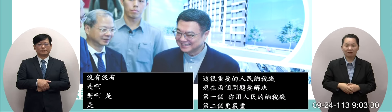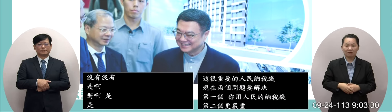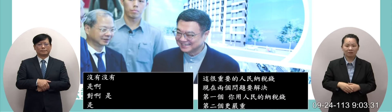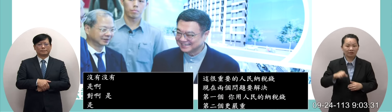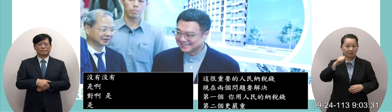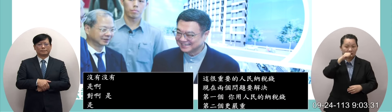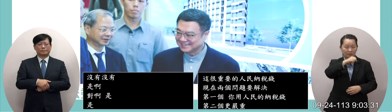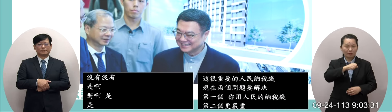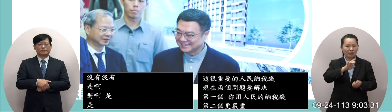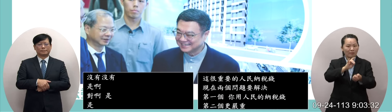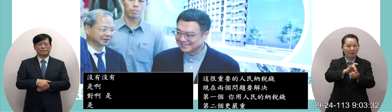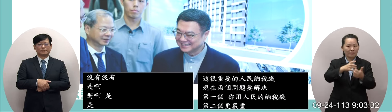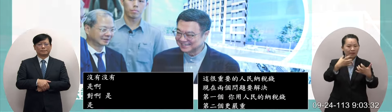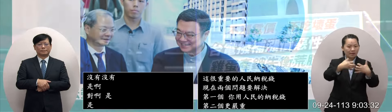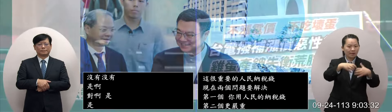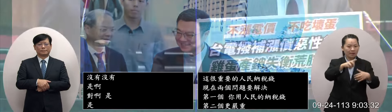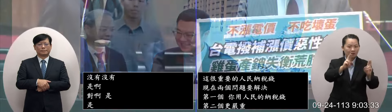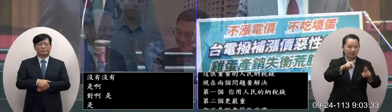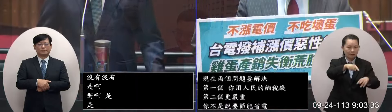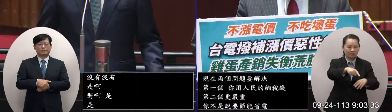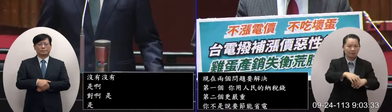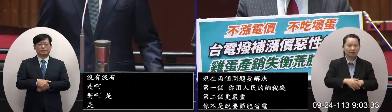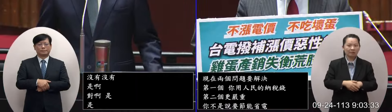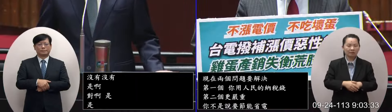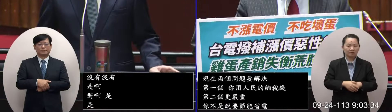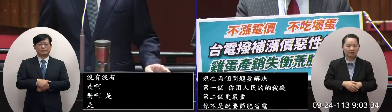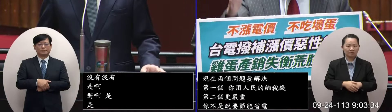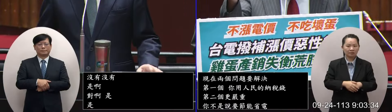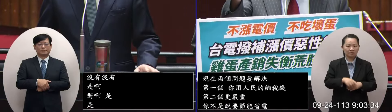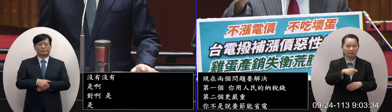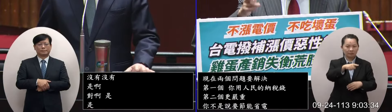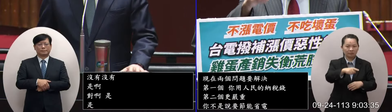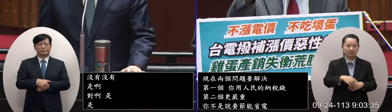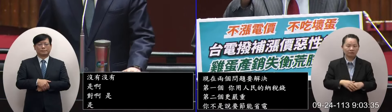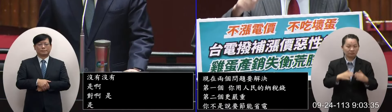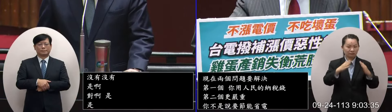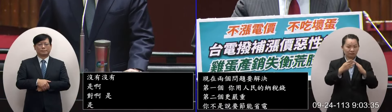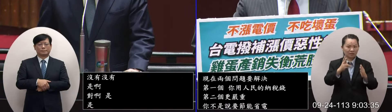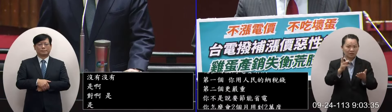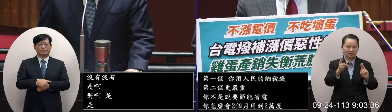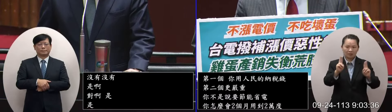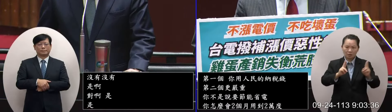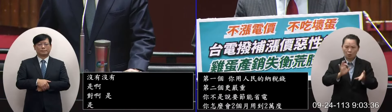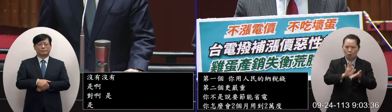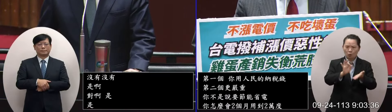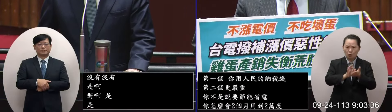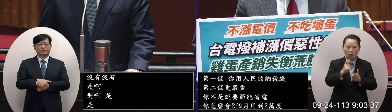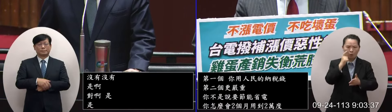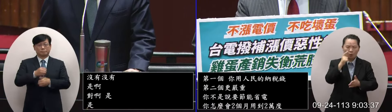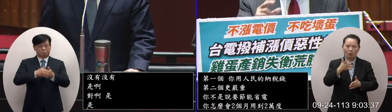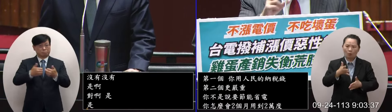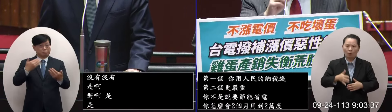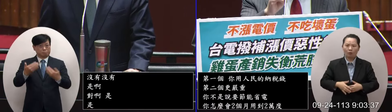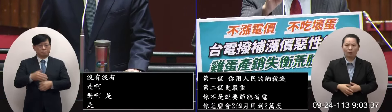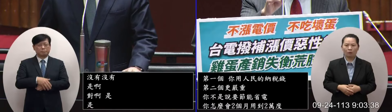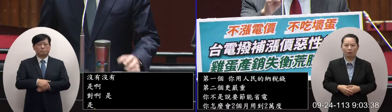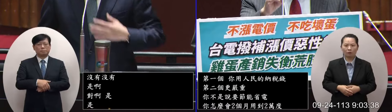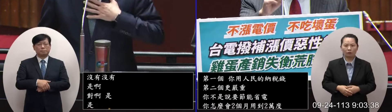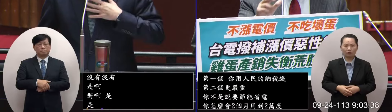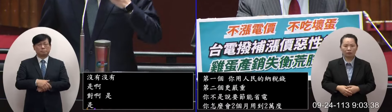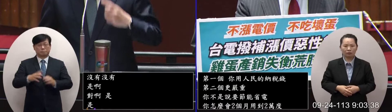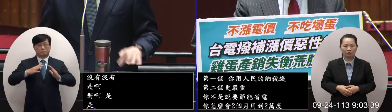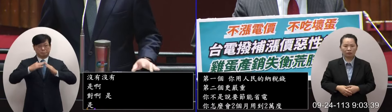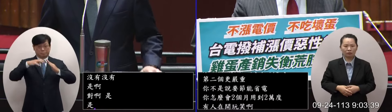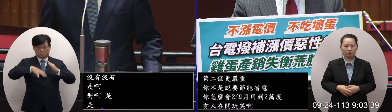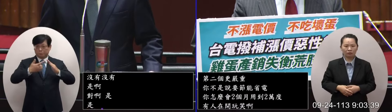了什么诈骗那个机房，有人一个官邸。一个地方要用到这么多的电吗？ 委员应该清楚，官